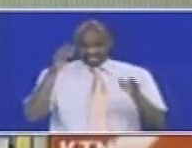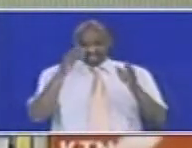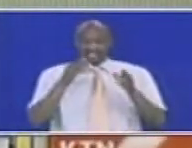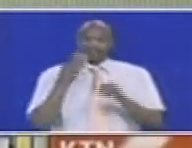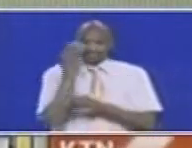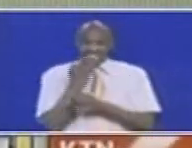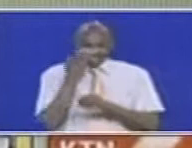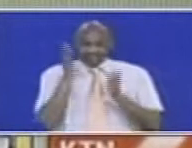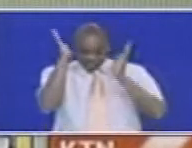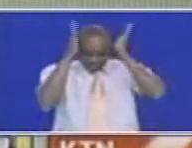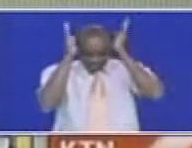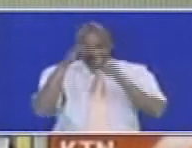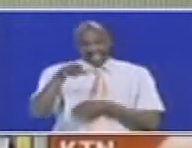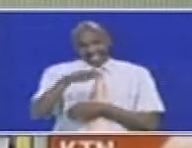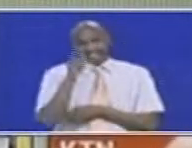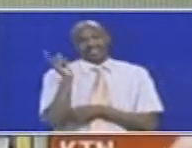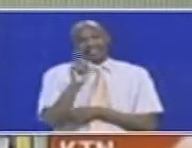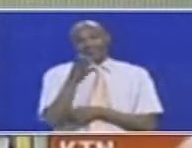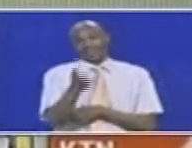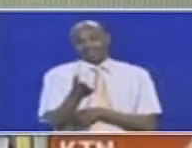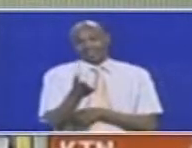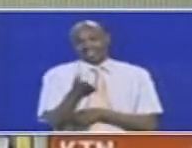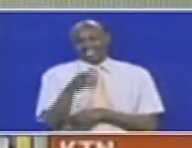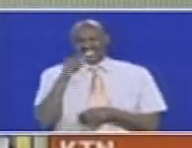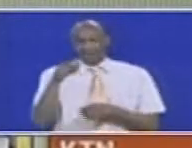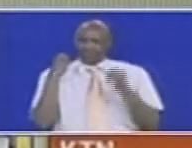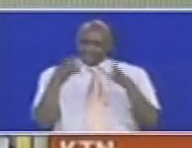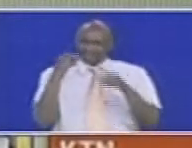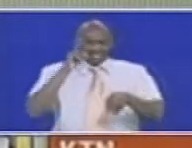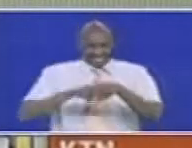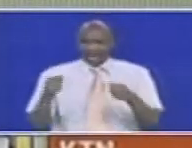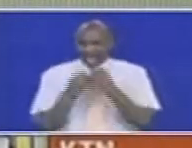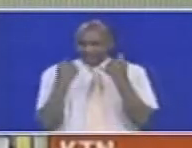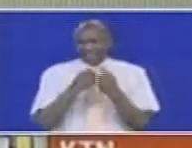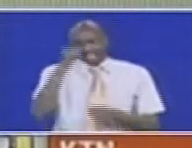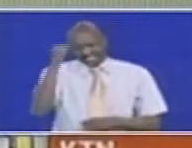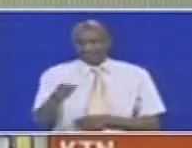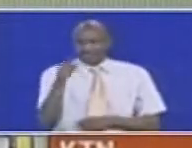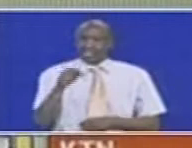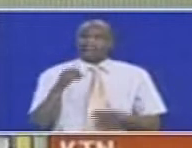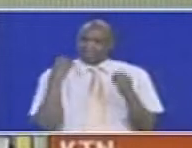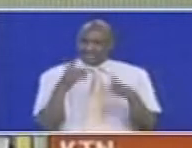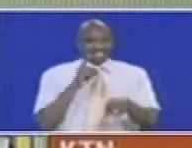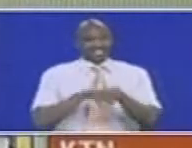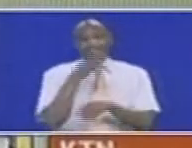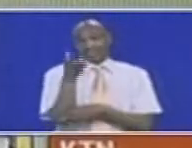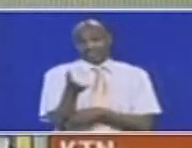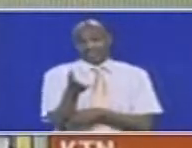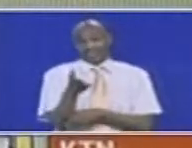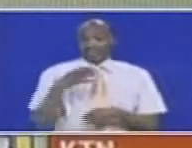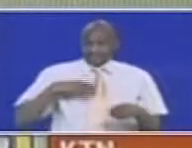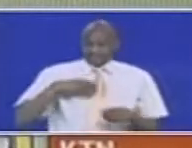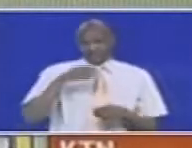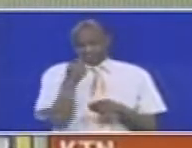ya punda kwa wakazi wa jiji la Nairobi. Kesi za punda kuchinjwa katika kaunti ya Kajiado zimezidi kwa kiasi kikubwa, huku watu